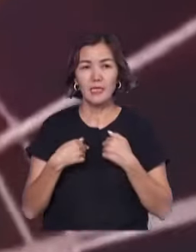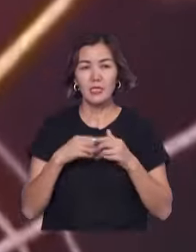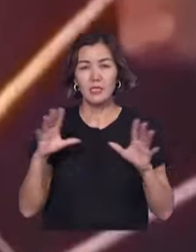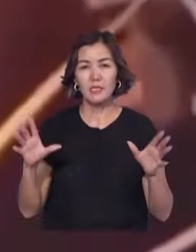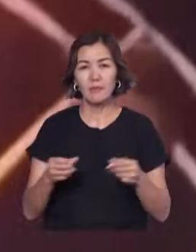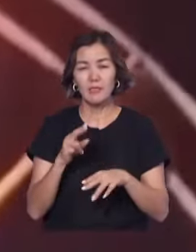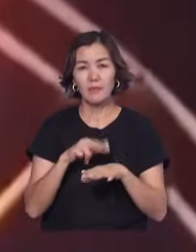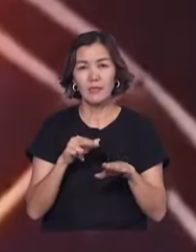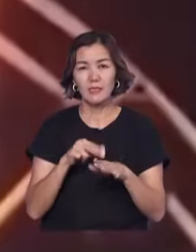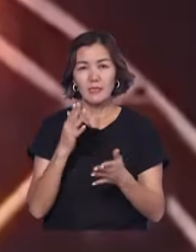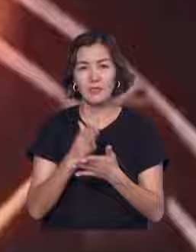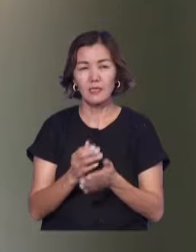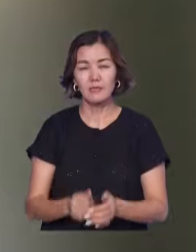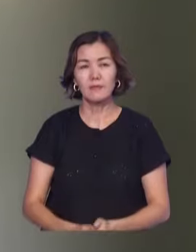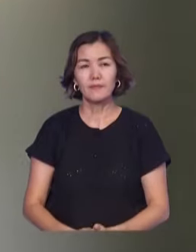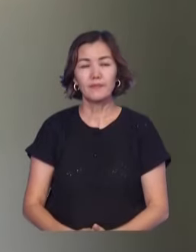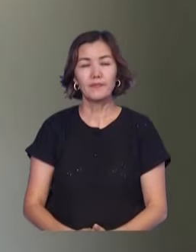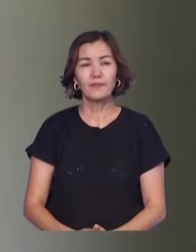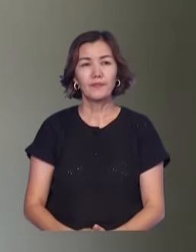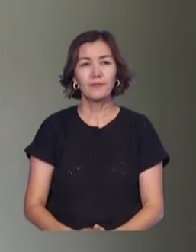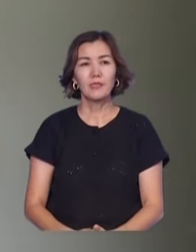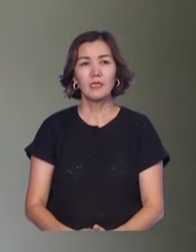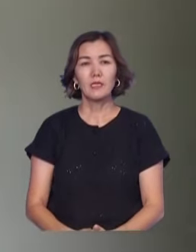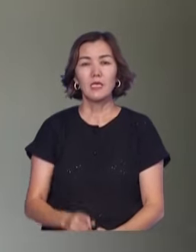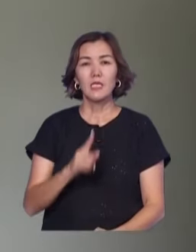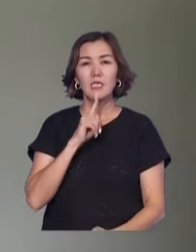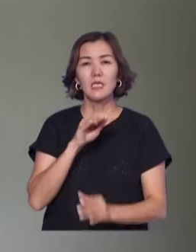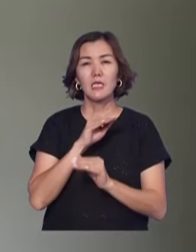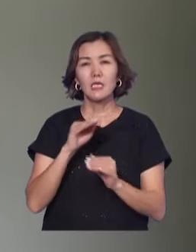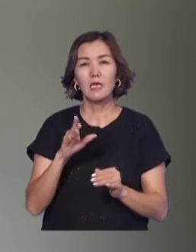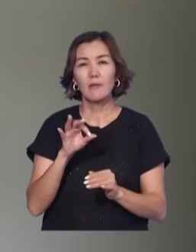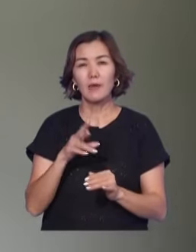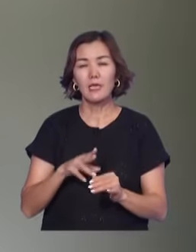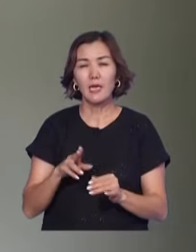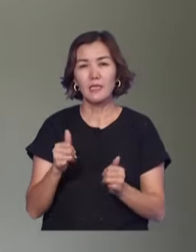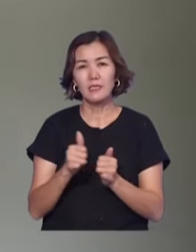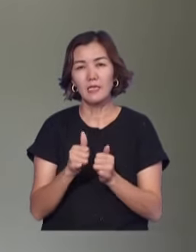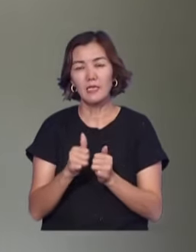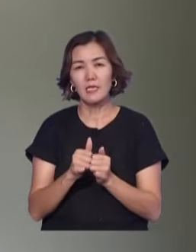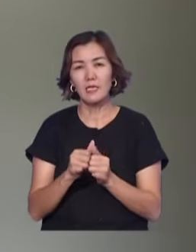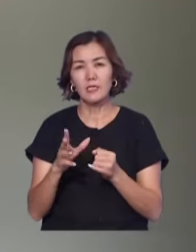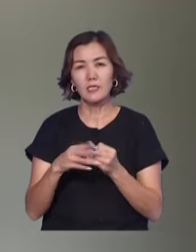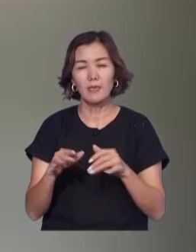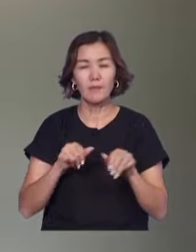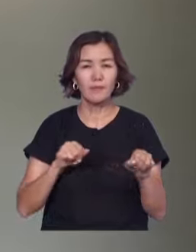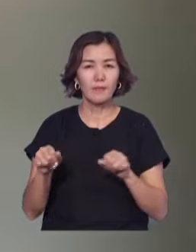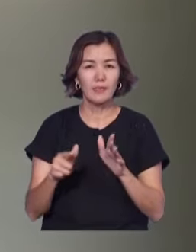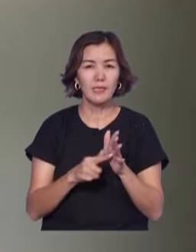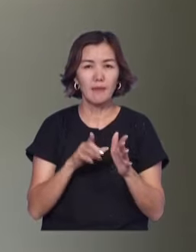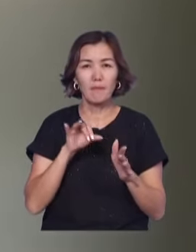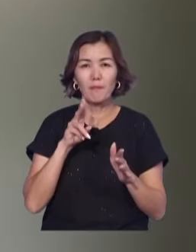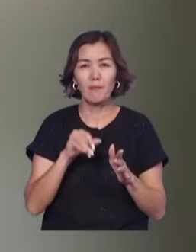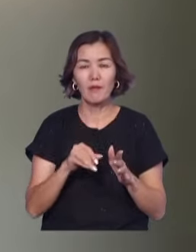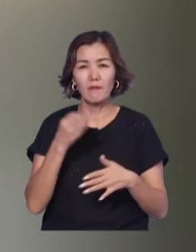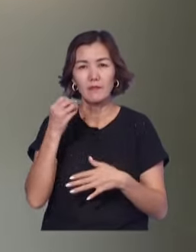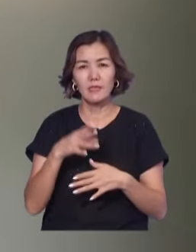и полицейские. В Тихом океане у побережья Камчатки произошло землетрясение магнитудой 7 баллов. Эпицентр